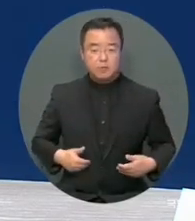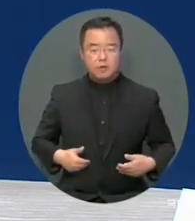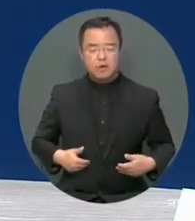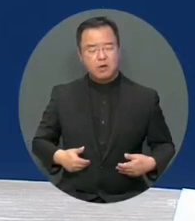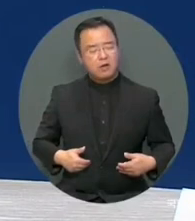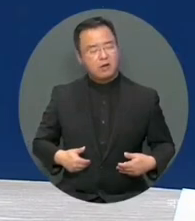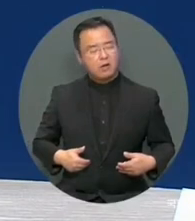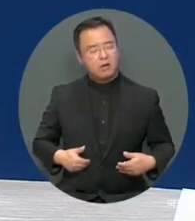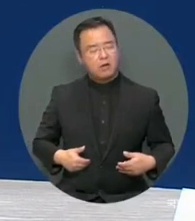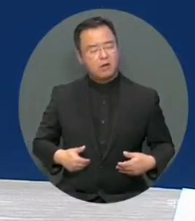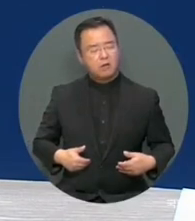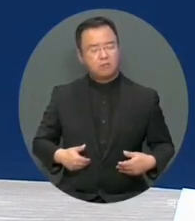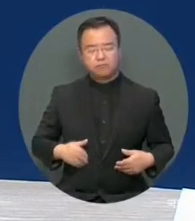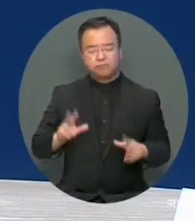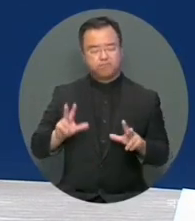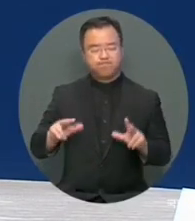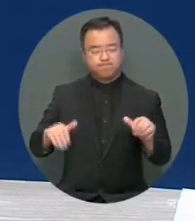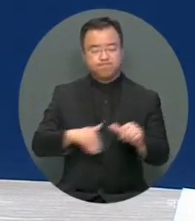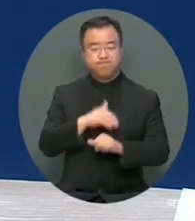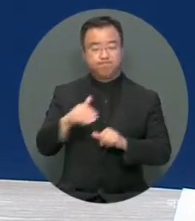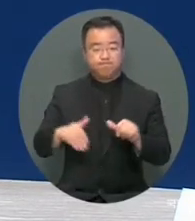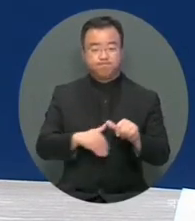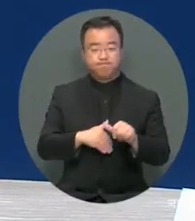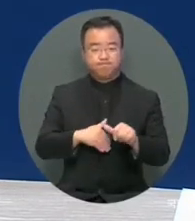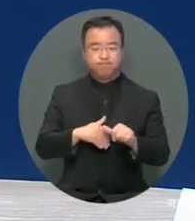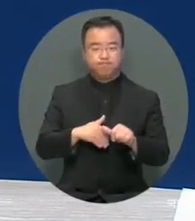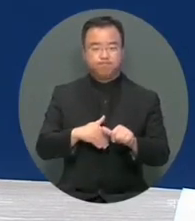우리 정치 현실은